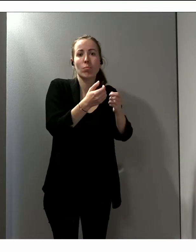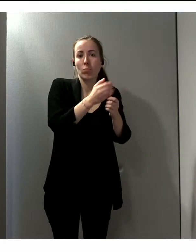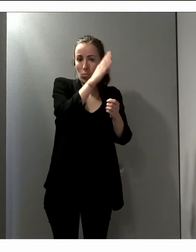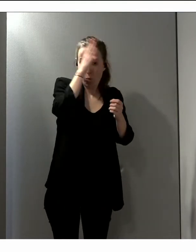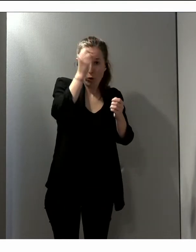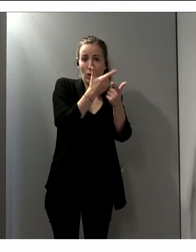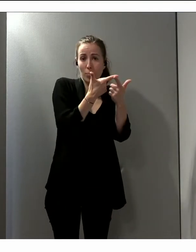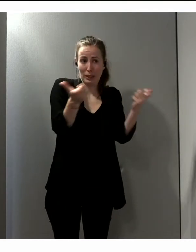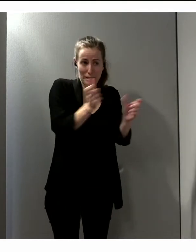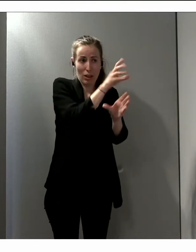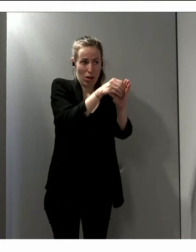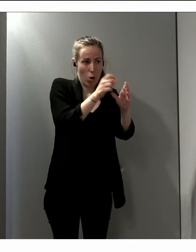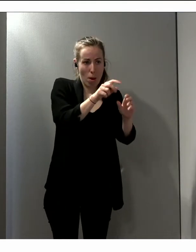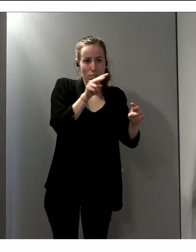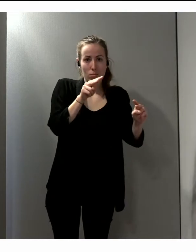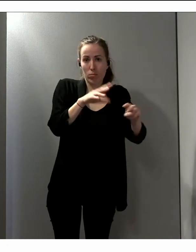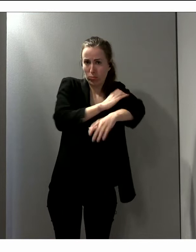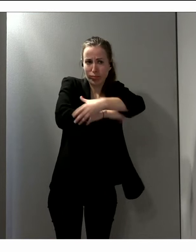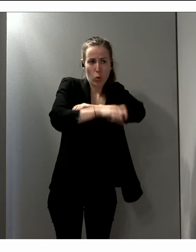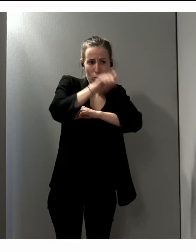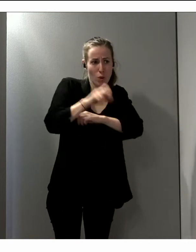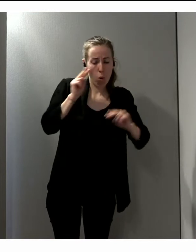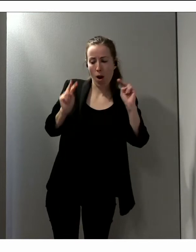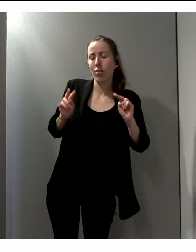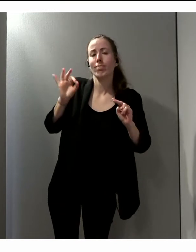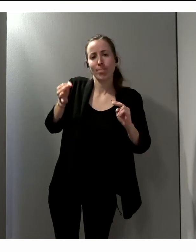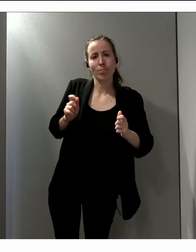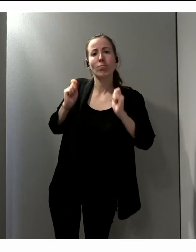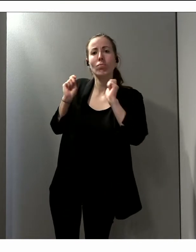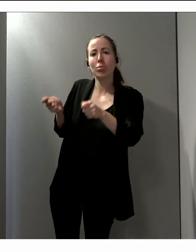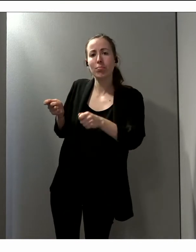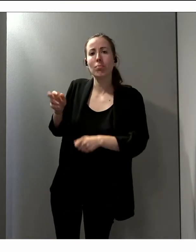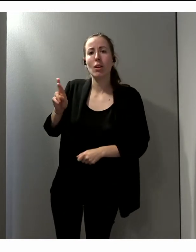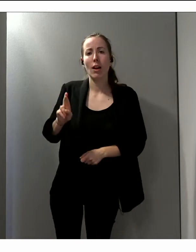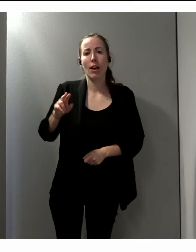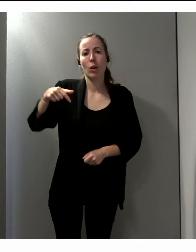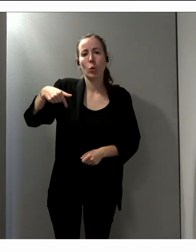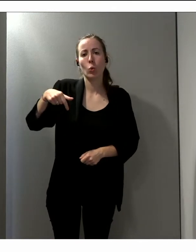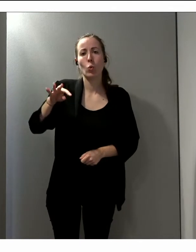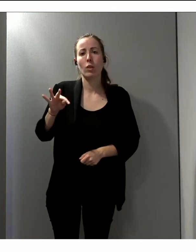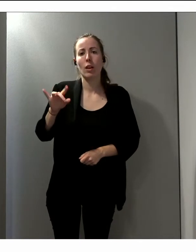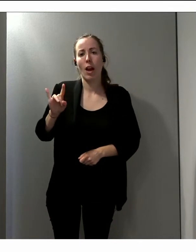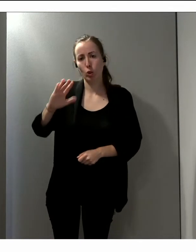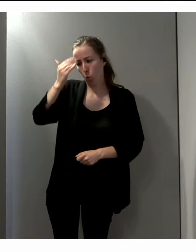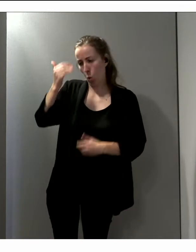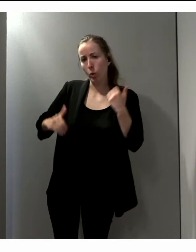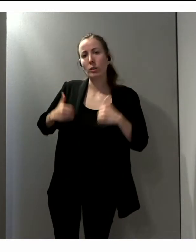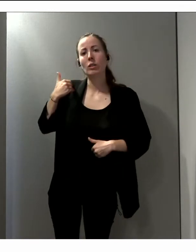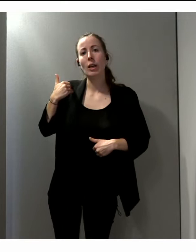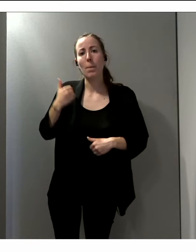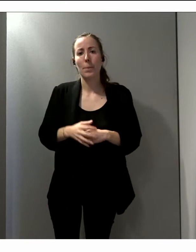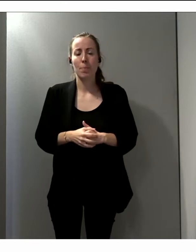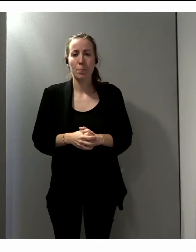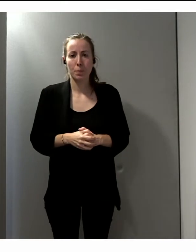pluridisciplinaires d'évaluation, pour permettre que ces personnes bénéficient de la reconnaissance de leur handicap. Il a